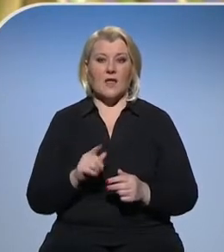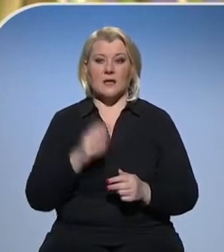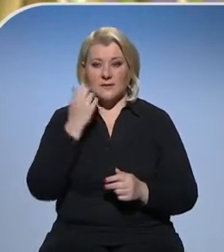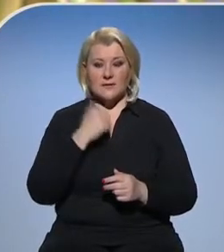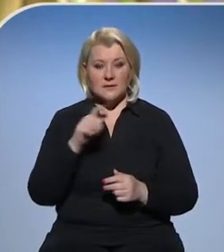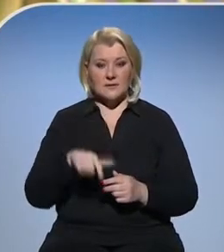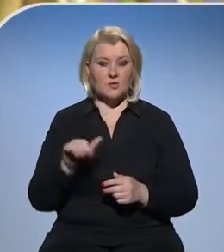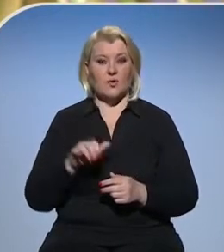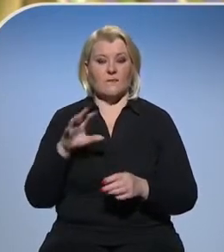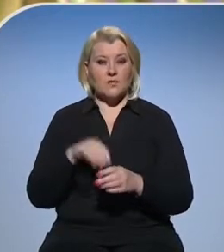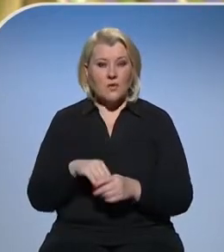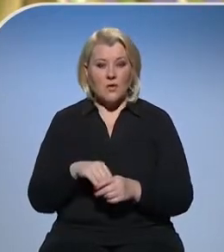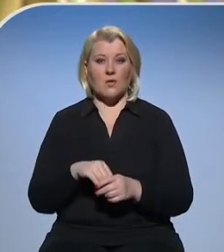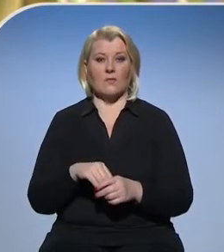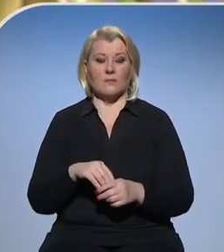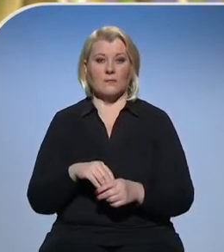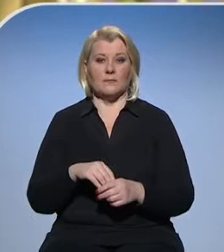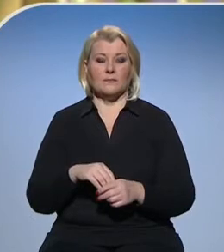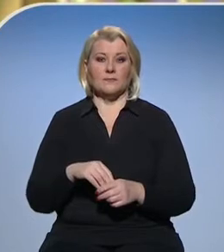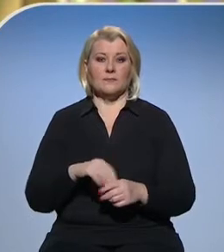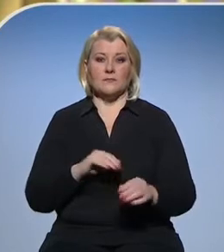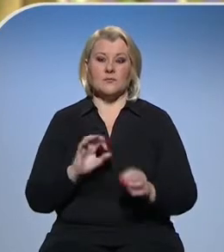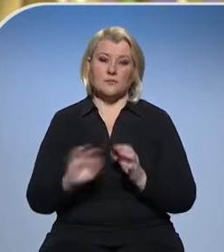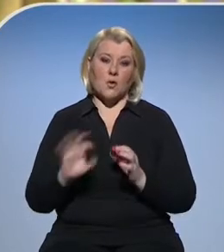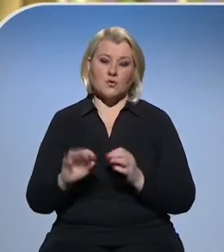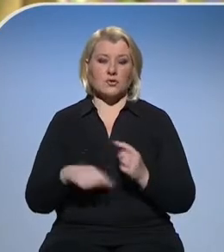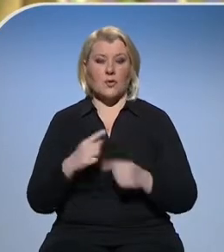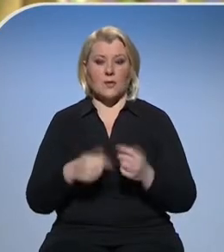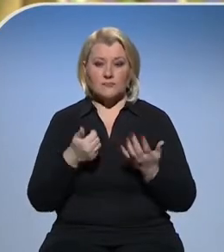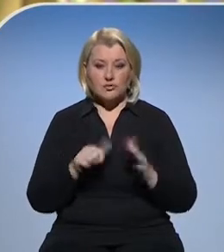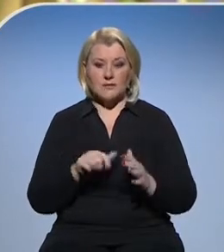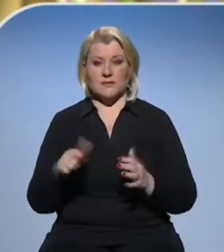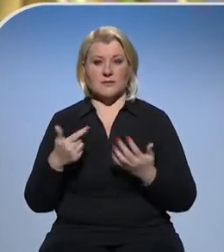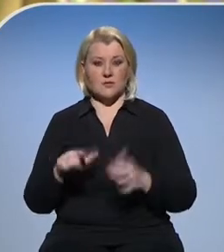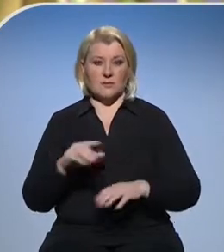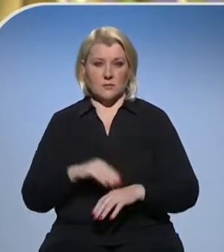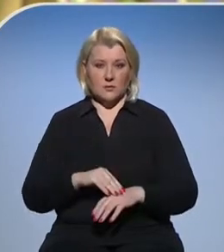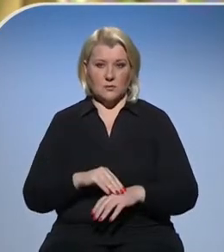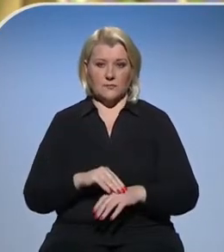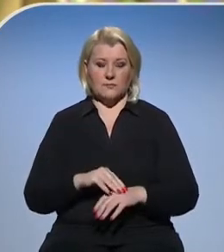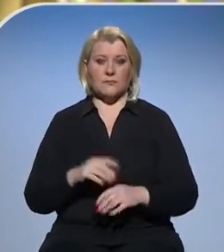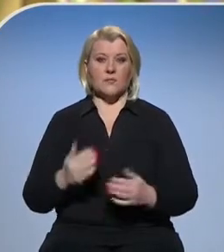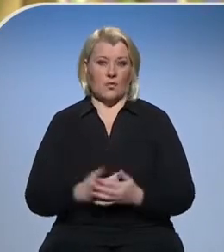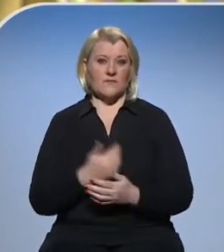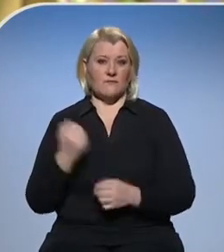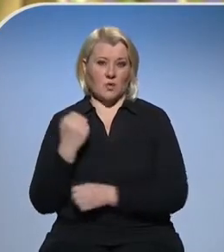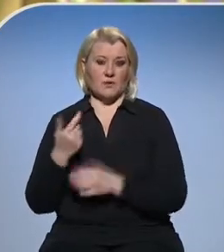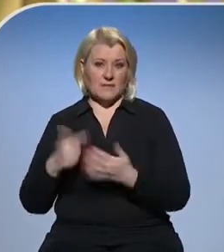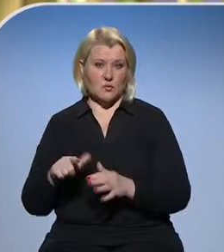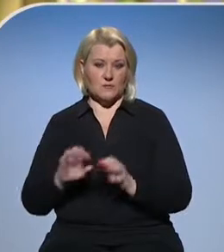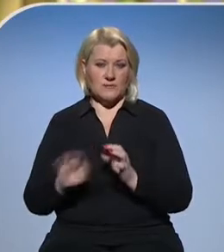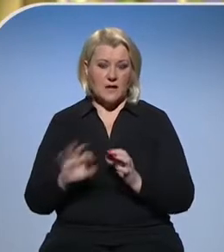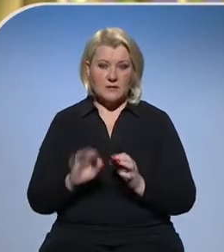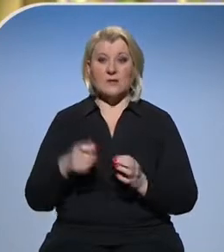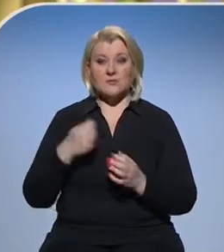nebo účastníci obecně si v průměru spoří nějakých 600 až 700 korun. U těch starých 600, u těch nových fondů 700. To znamená,